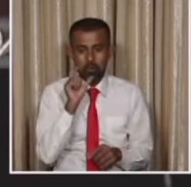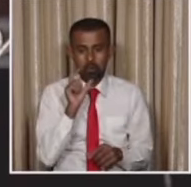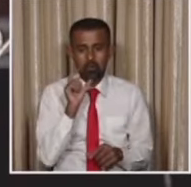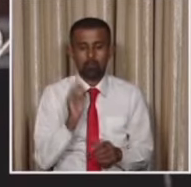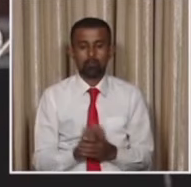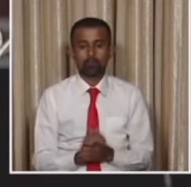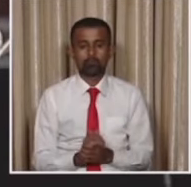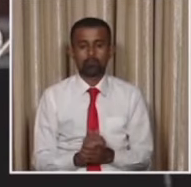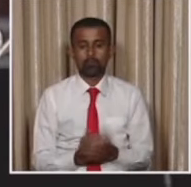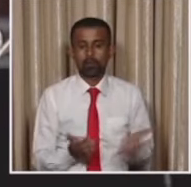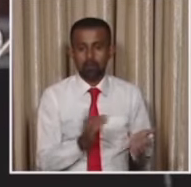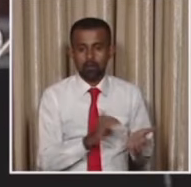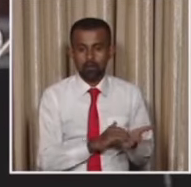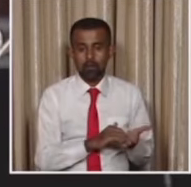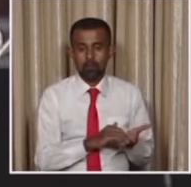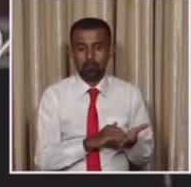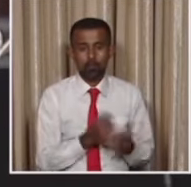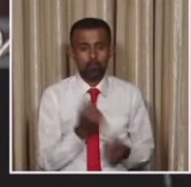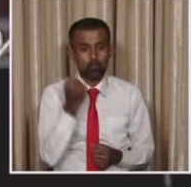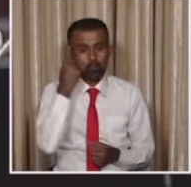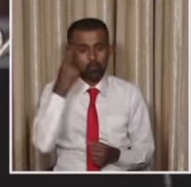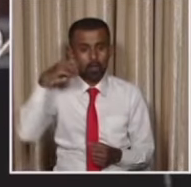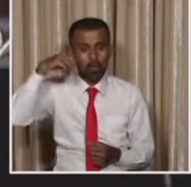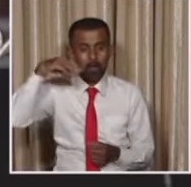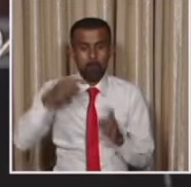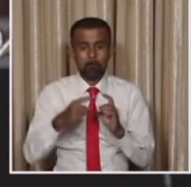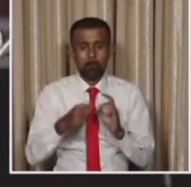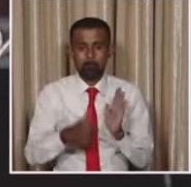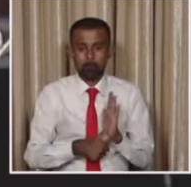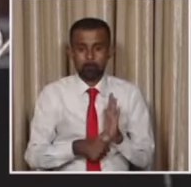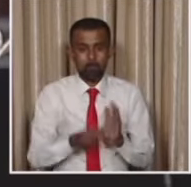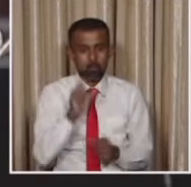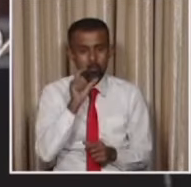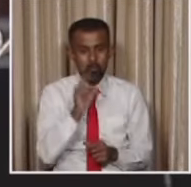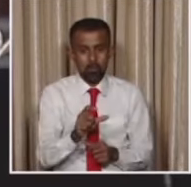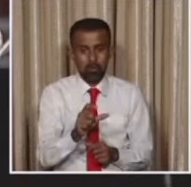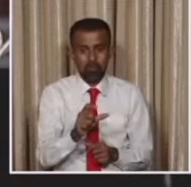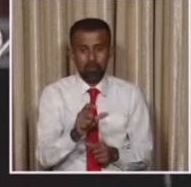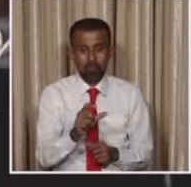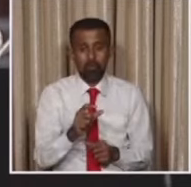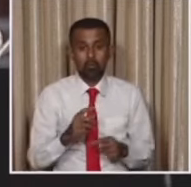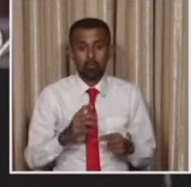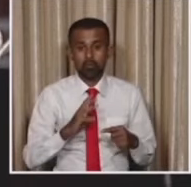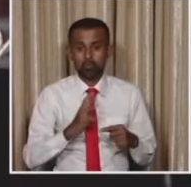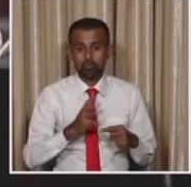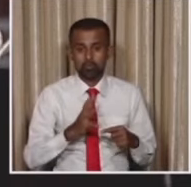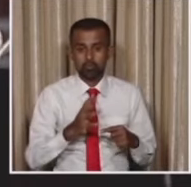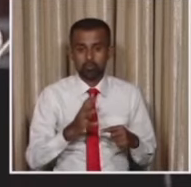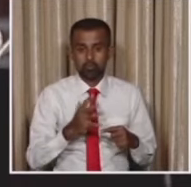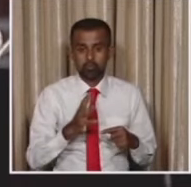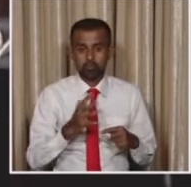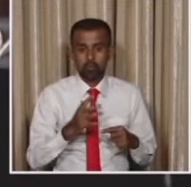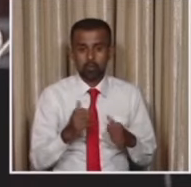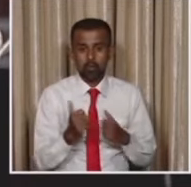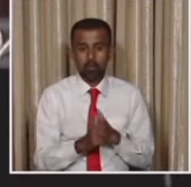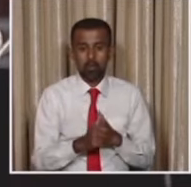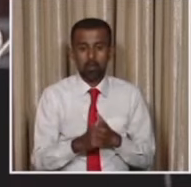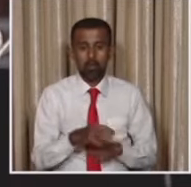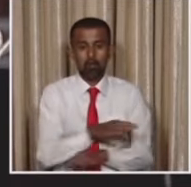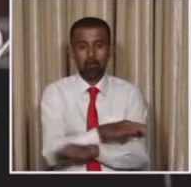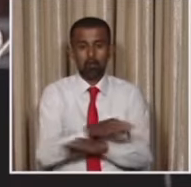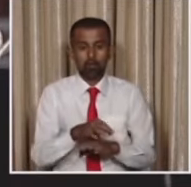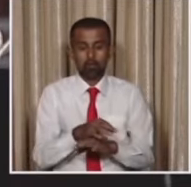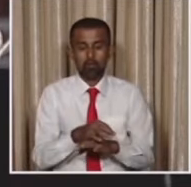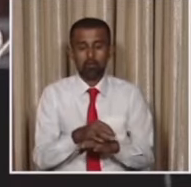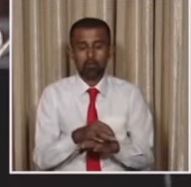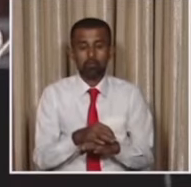වෙනවා. නැවතත් අපි අර යෝජිත විදුලි බල පනතට යමු. අපේ ජනන සැලැස්ම හදනකොට අපේ පදනම් ප්‍රතිපත්තිය